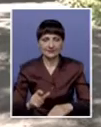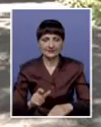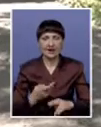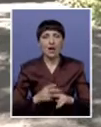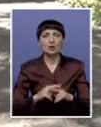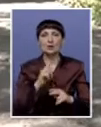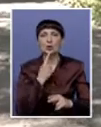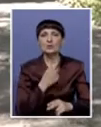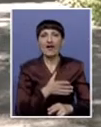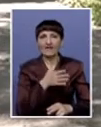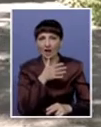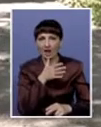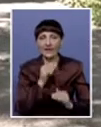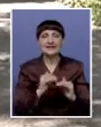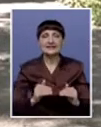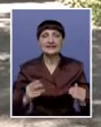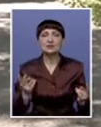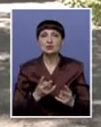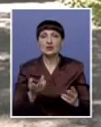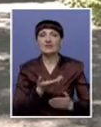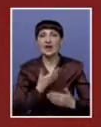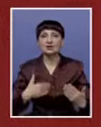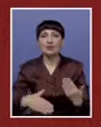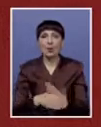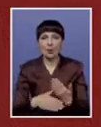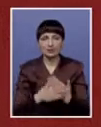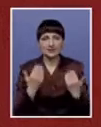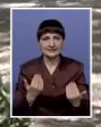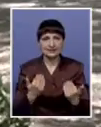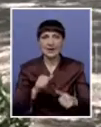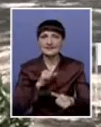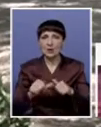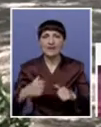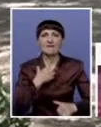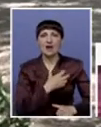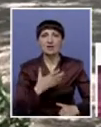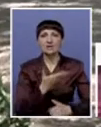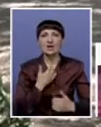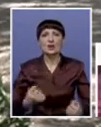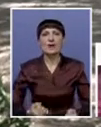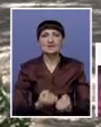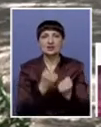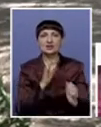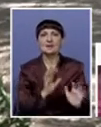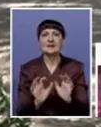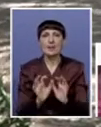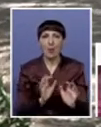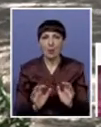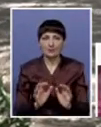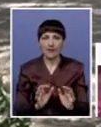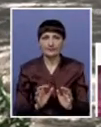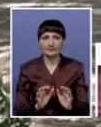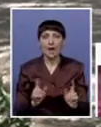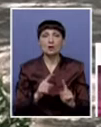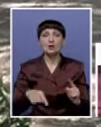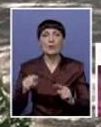непростой ситуации дети нуждаются в наших помощях. Сейчас особенно важна наша поддержка, забота,